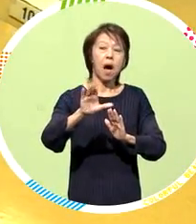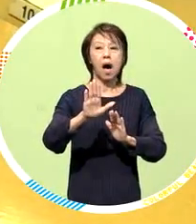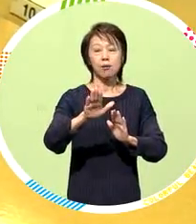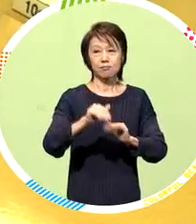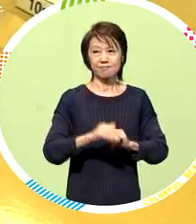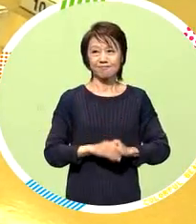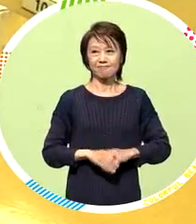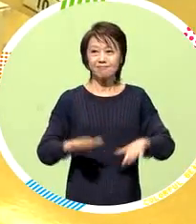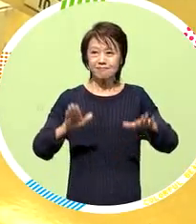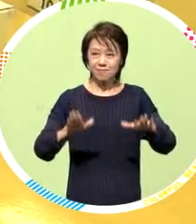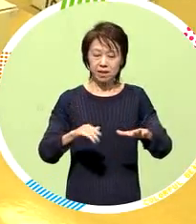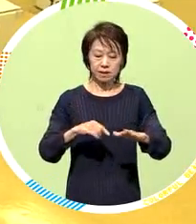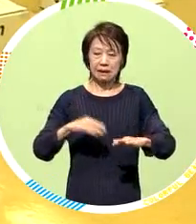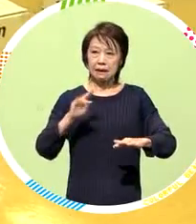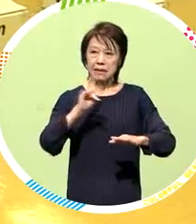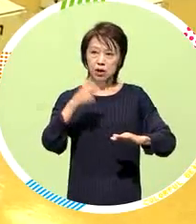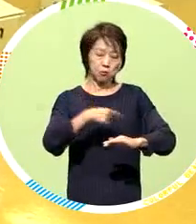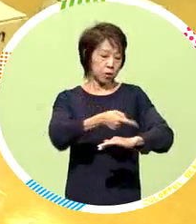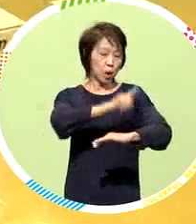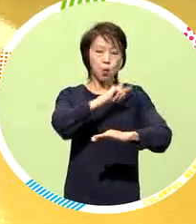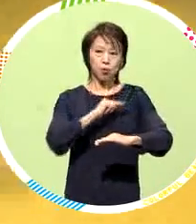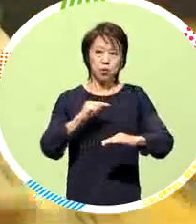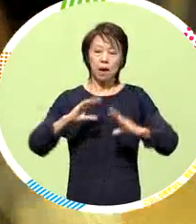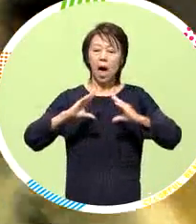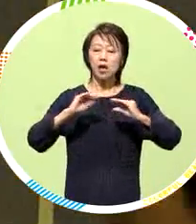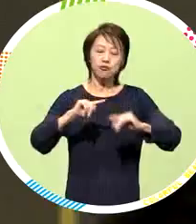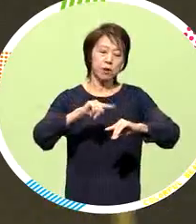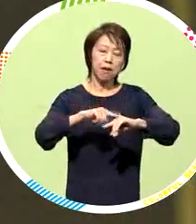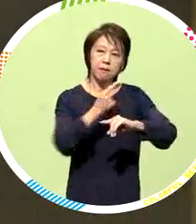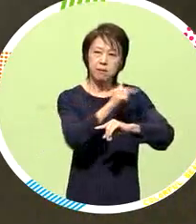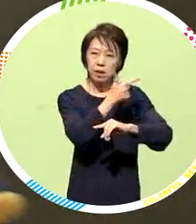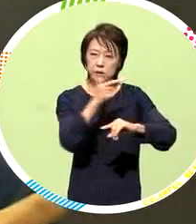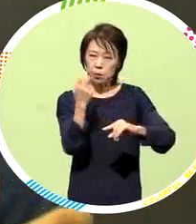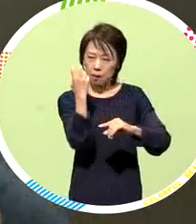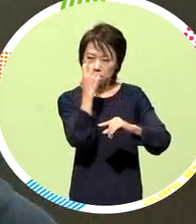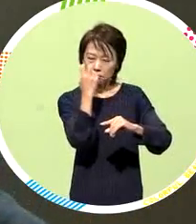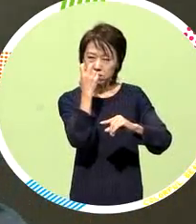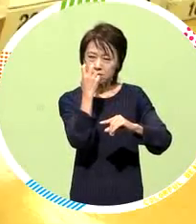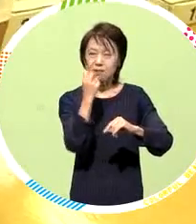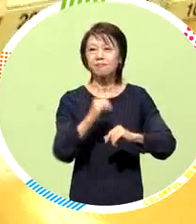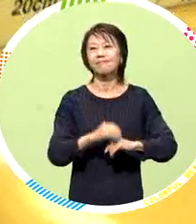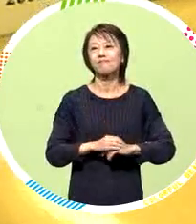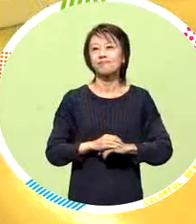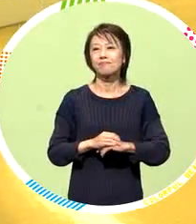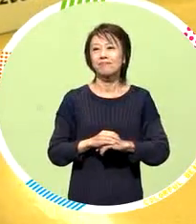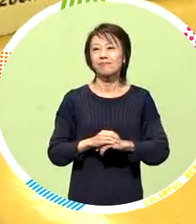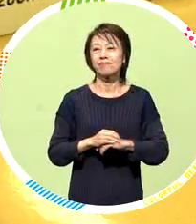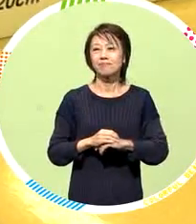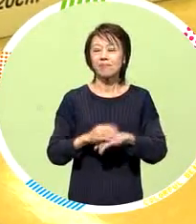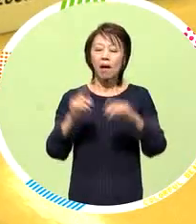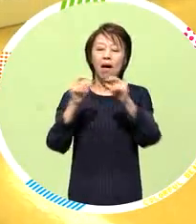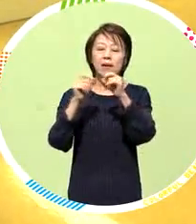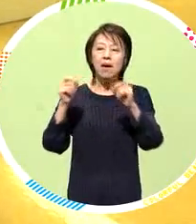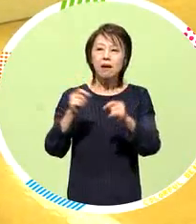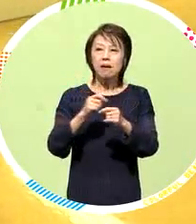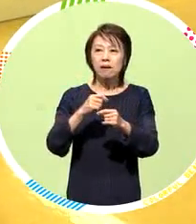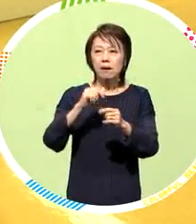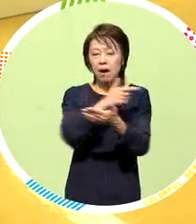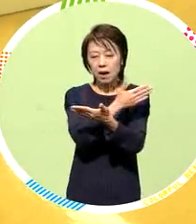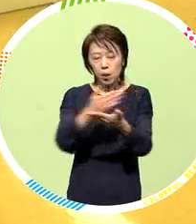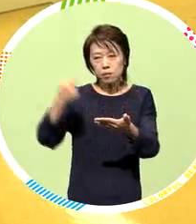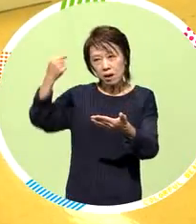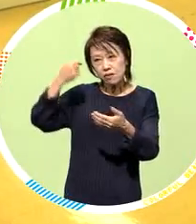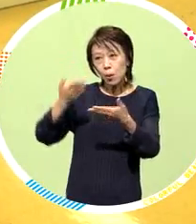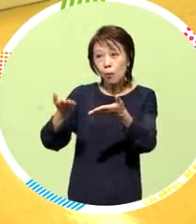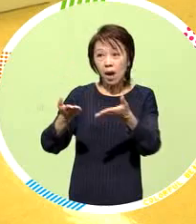して現在の筋力や筋肉の柔軟性などを策定そしてトレーナーの方が様々な4土曜になっているんですよね